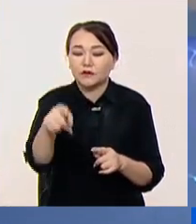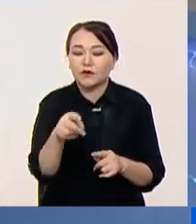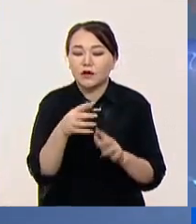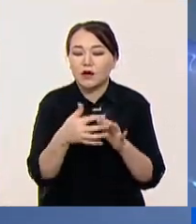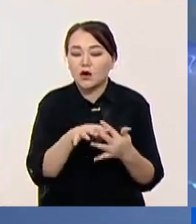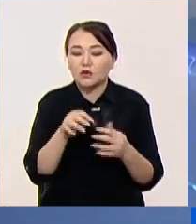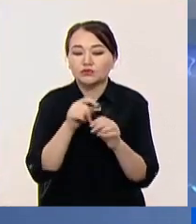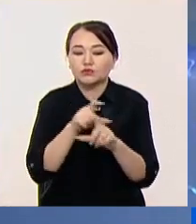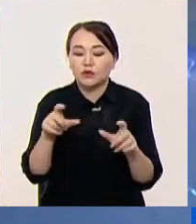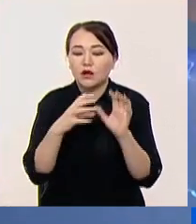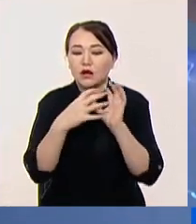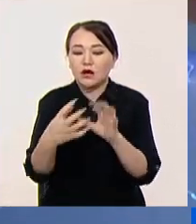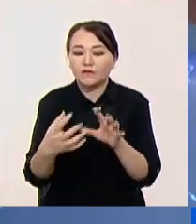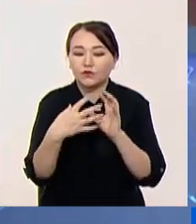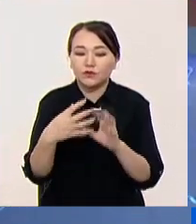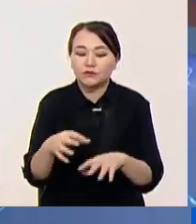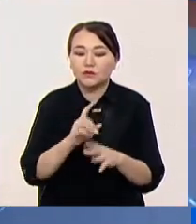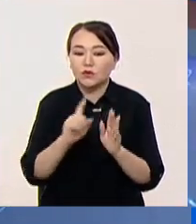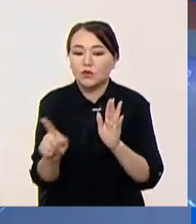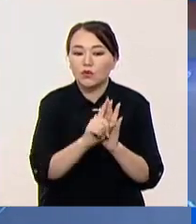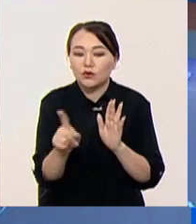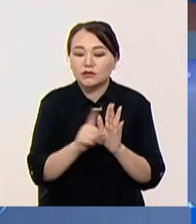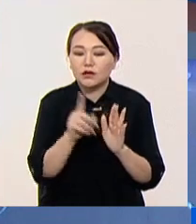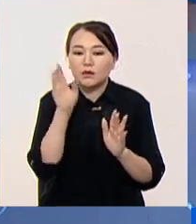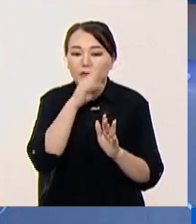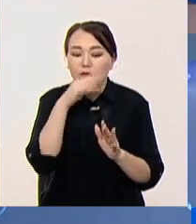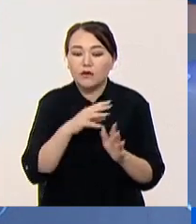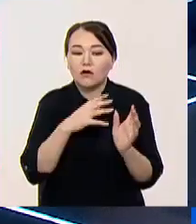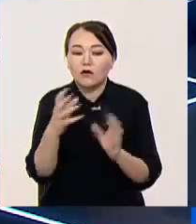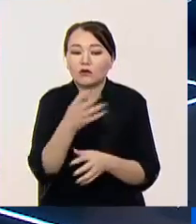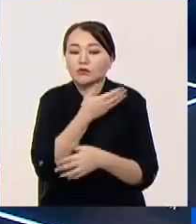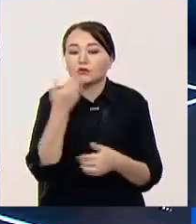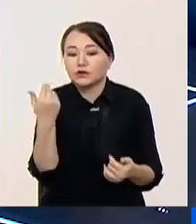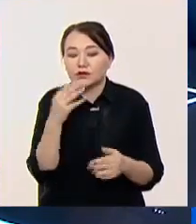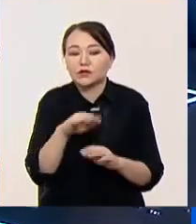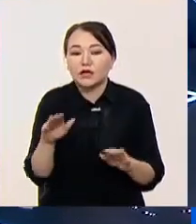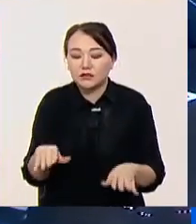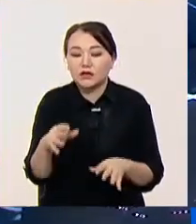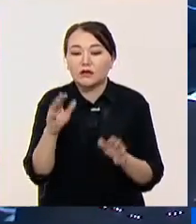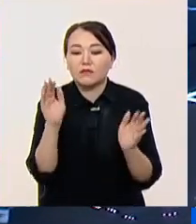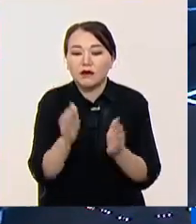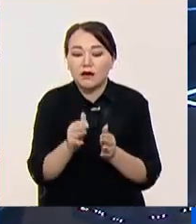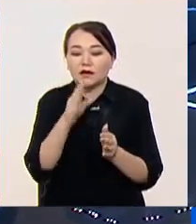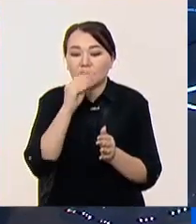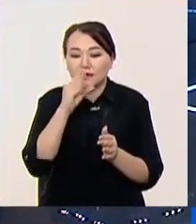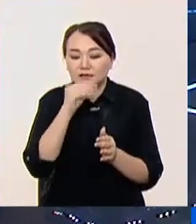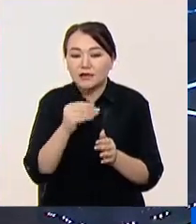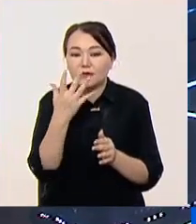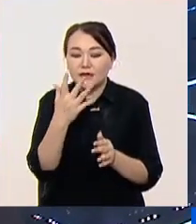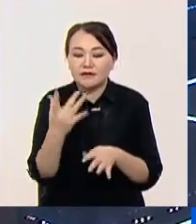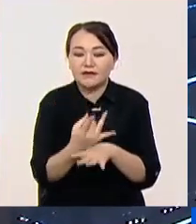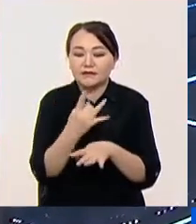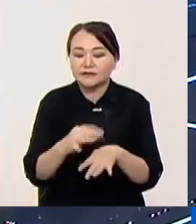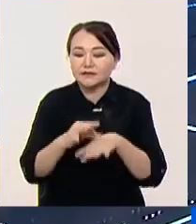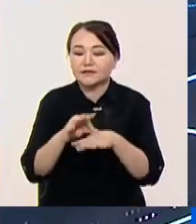ауылындағы мектепке автобуспен қатынап жүр екен. Ал ата-аналар автобус жүрмей қалған күндері балаларымызды шағын газелдермен 5 рейс